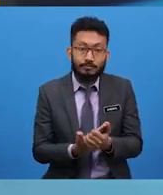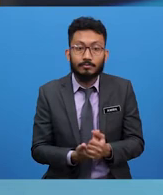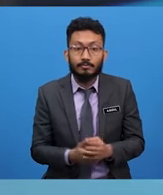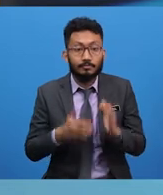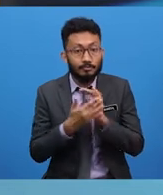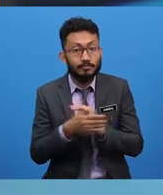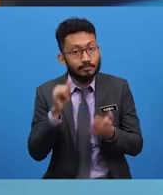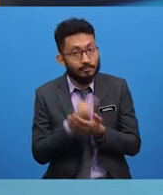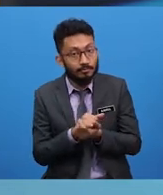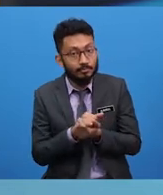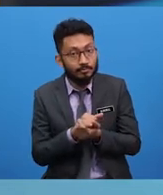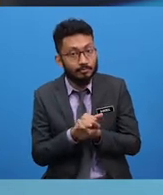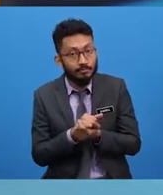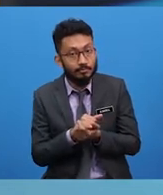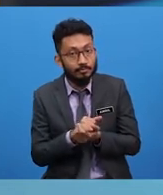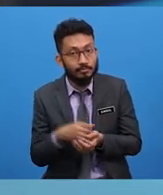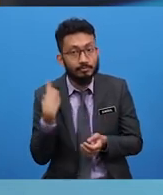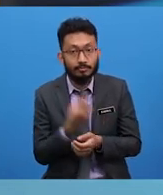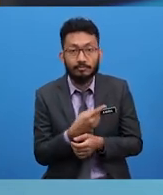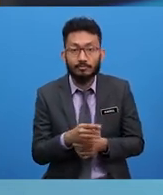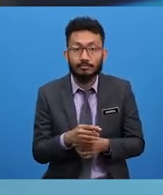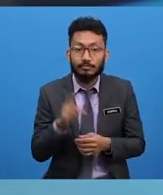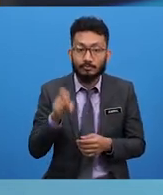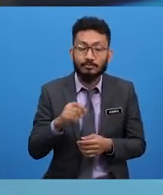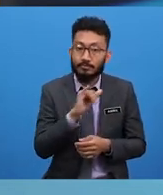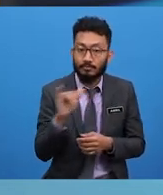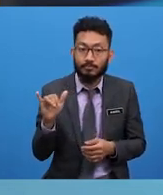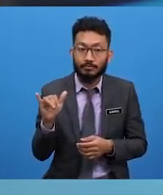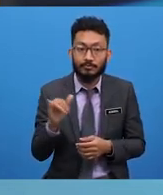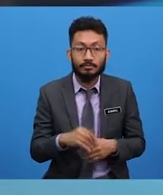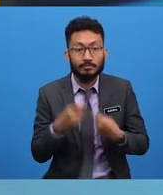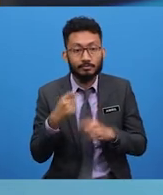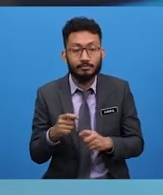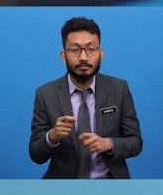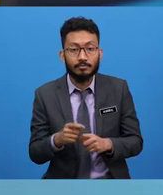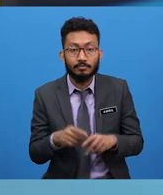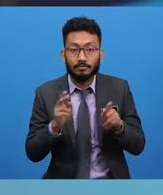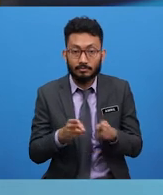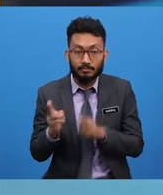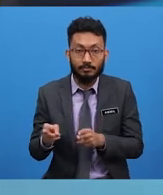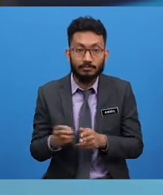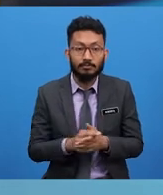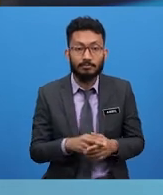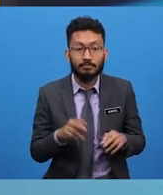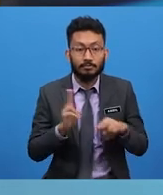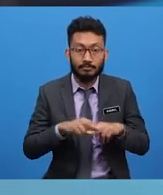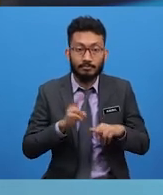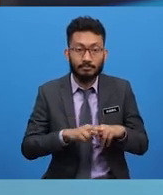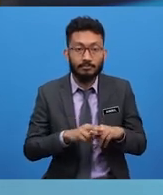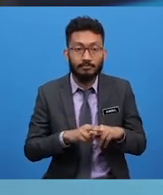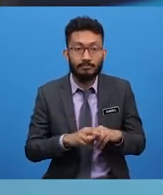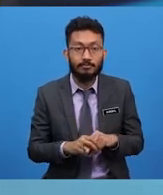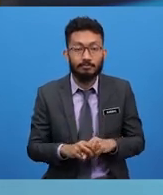itu, kita seharusnya telah merancang kedudukan reka